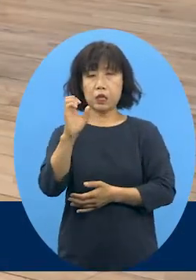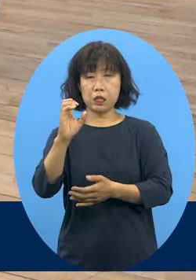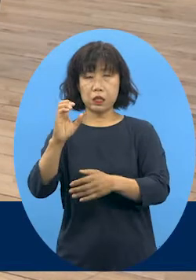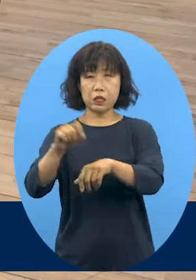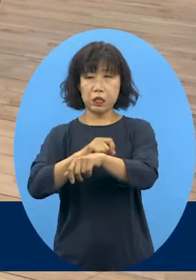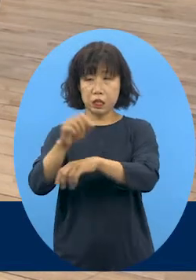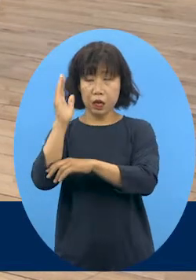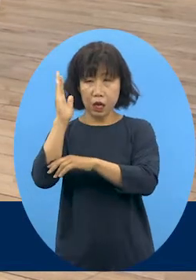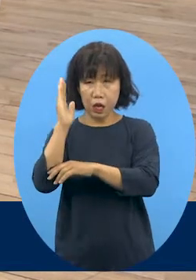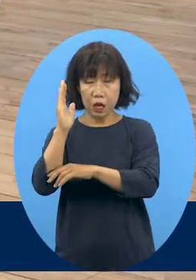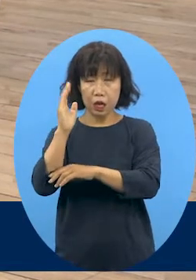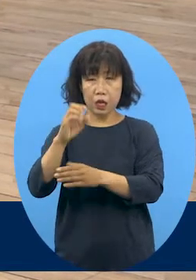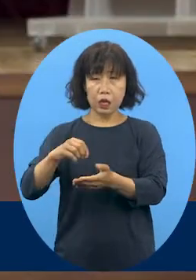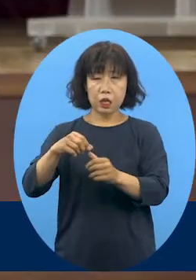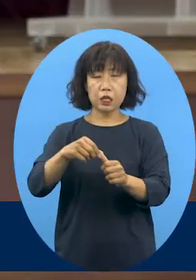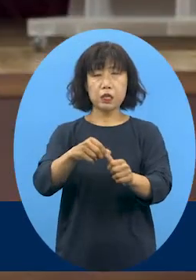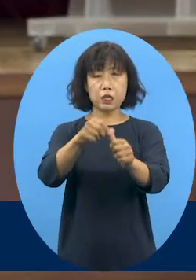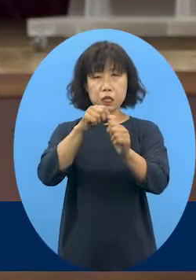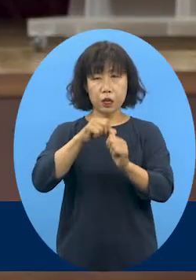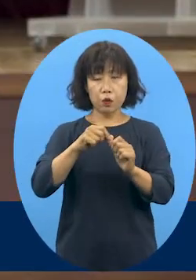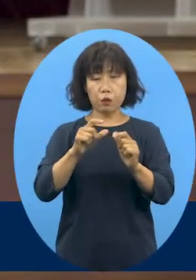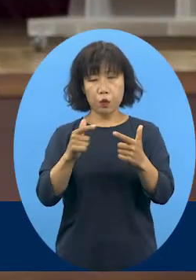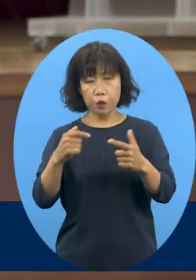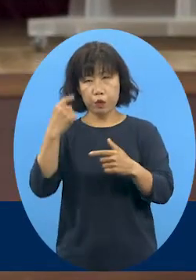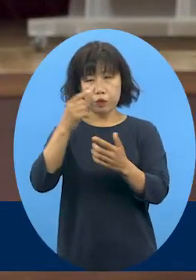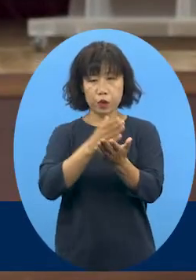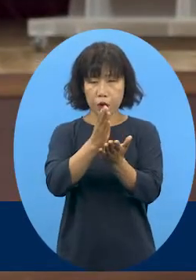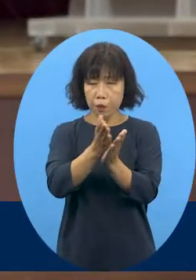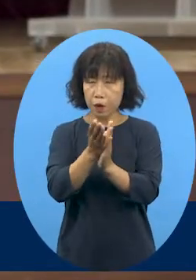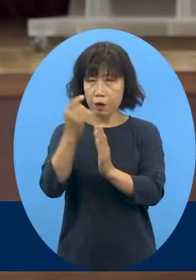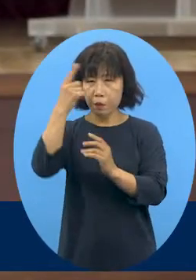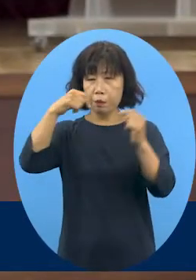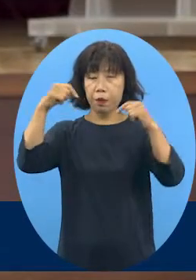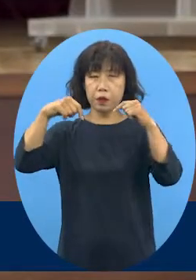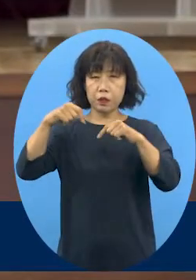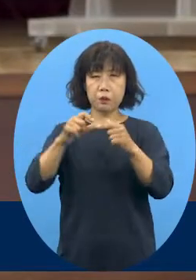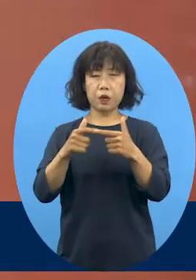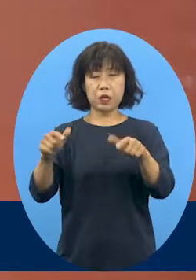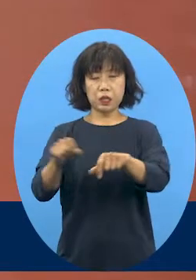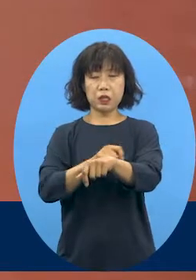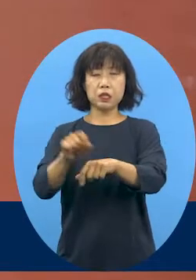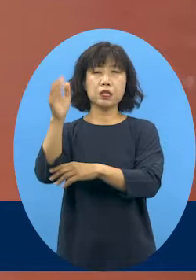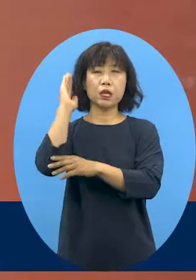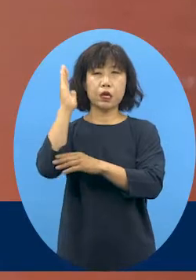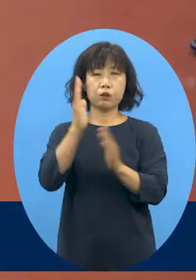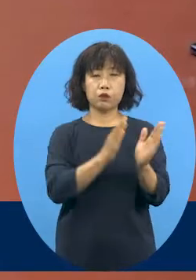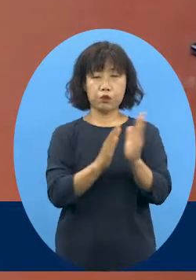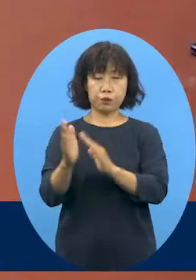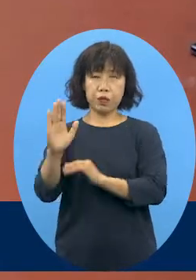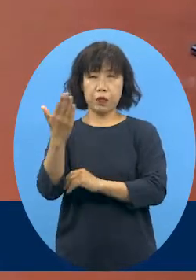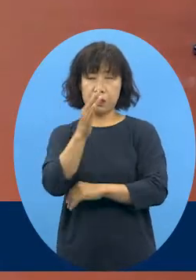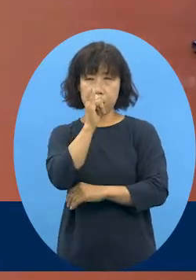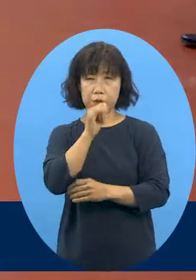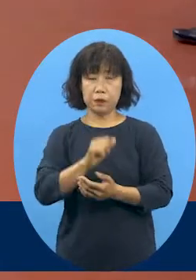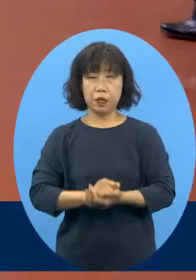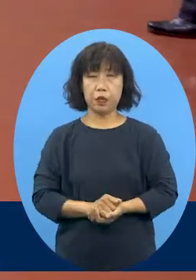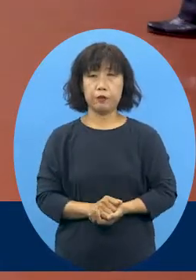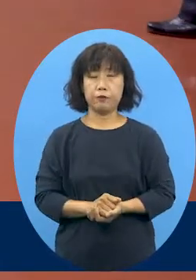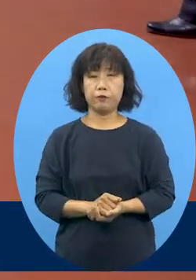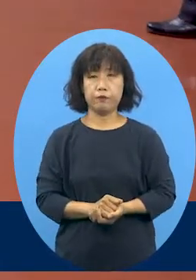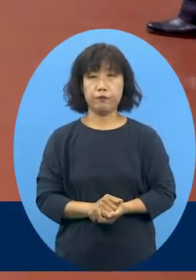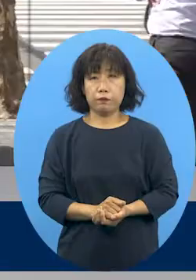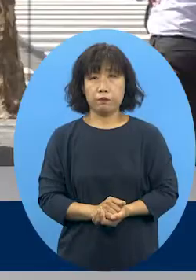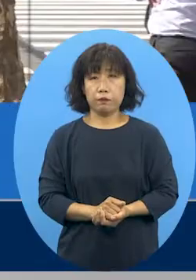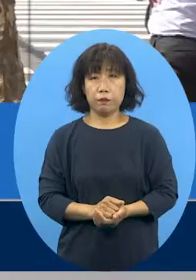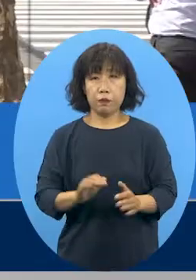ncs 면접 특강 ai 채용 취업전략 유형별 면접 특강 등의 온라인 취업 특강 도 준비됩니다